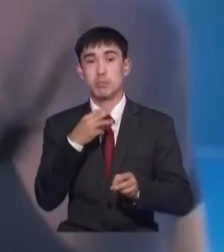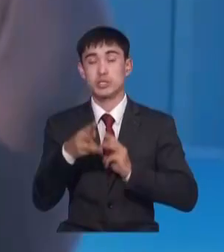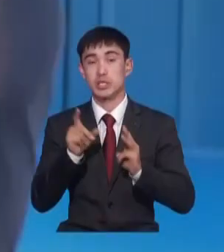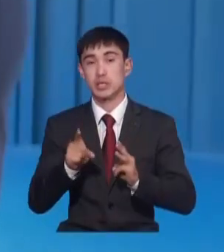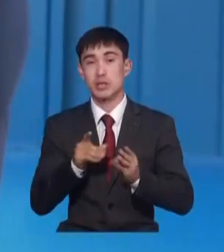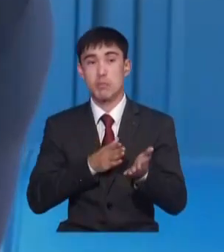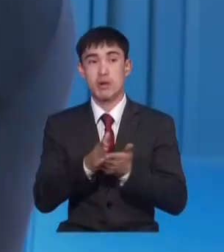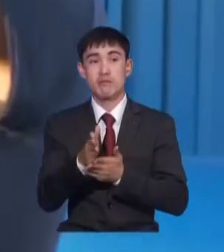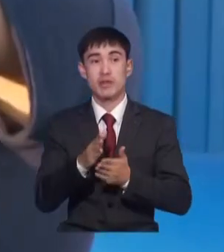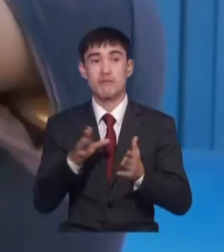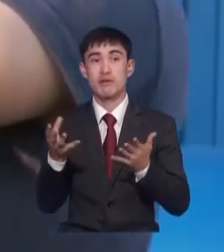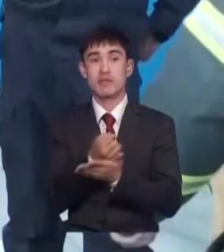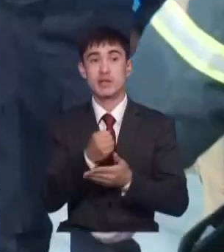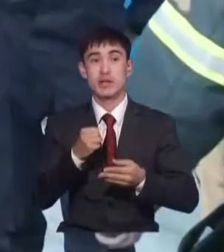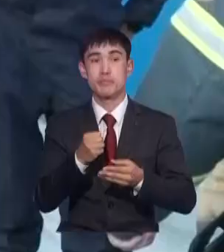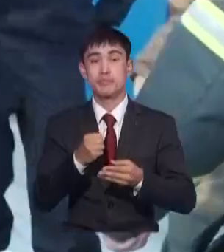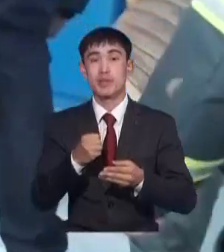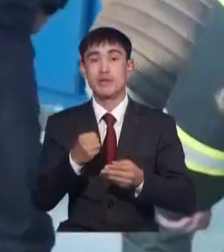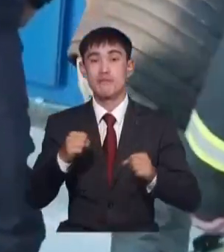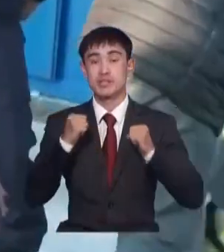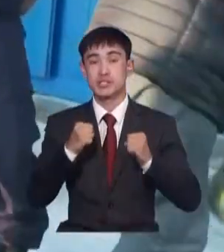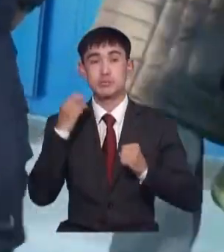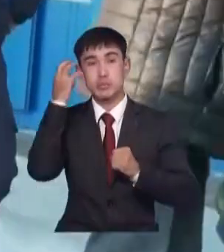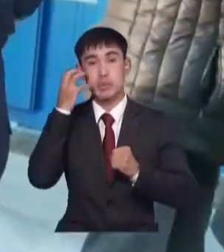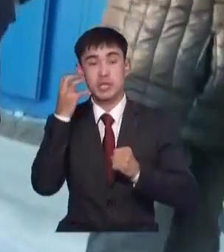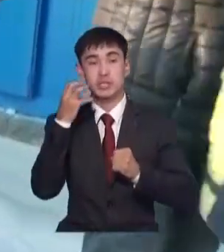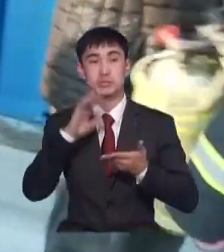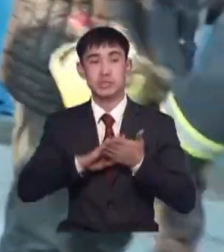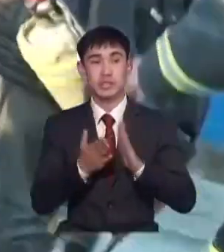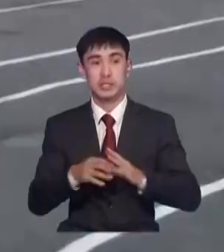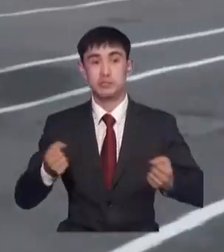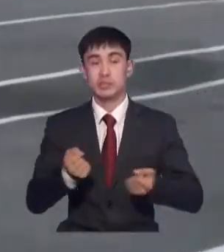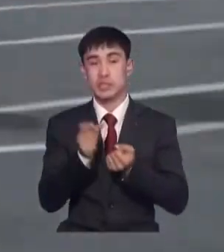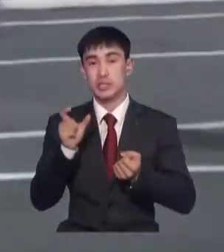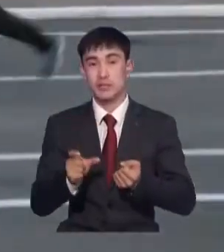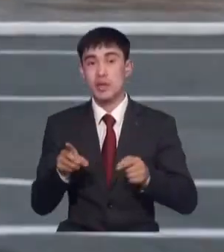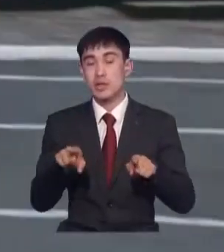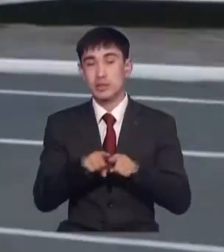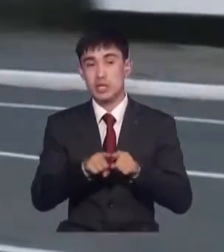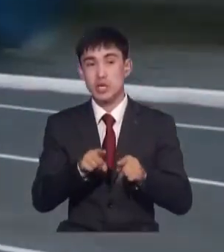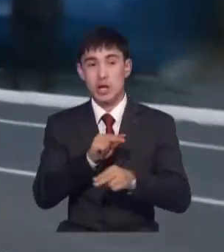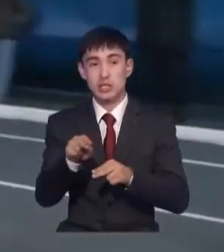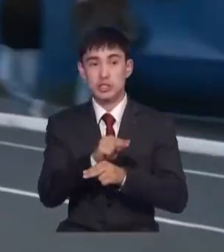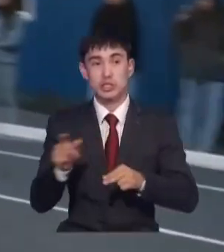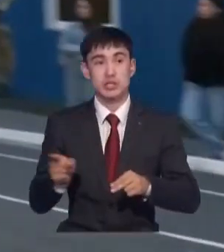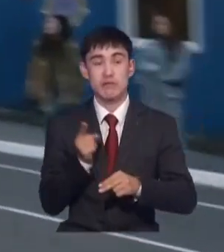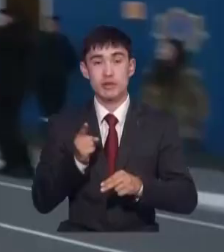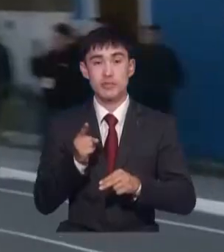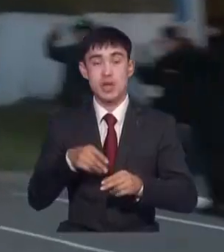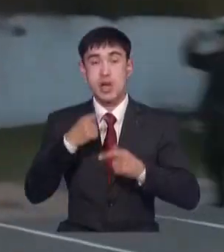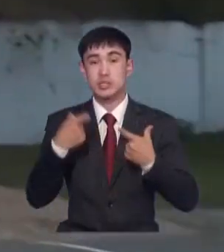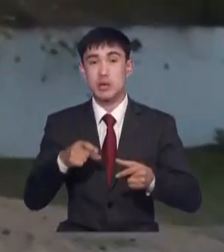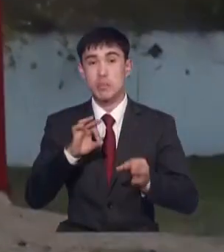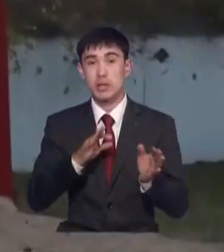пожарных. Она направлена на выявление пробелов в физическом и психологическом состоянии спасателей, а также отточить их навыки. Экзамен